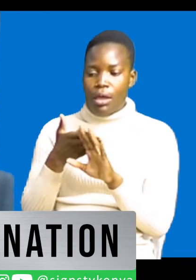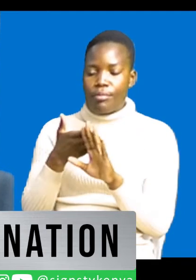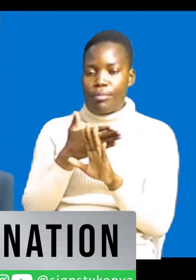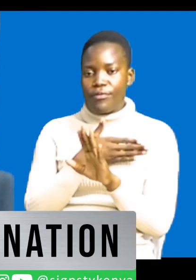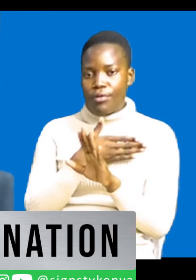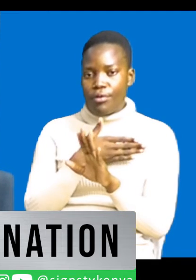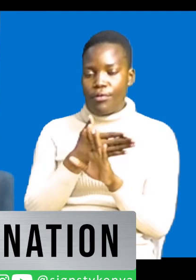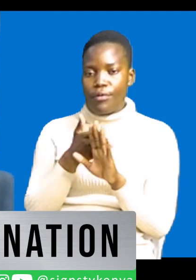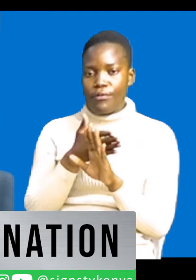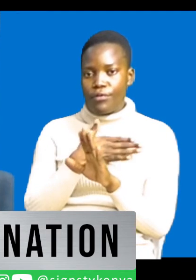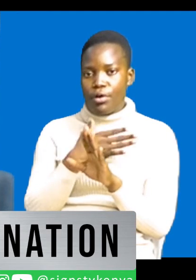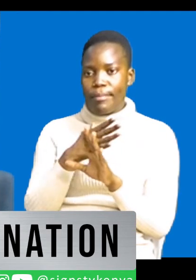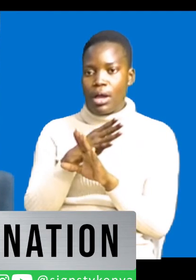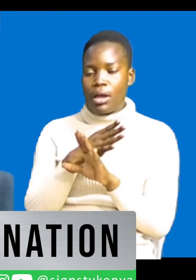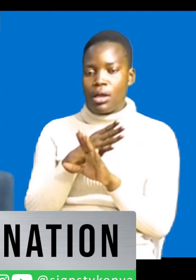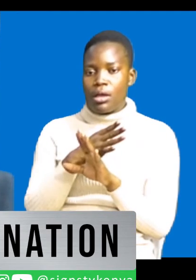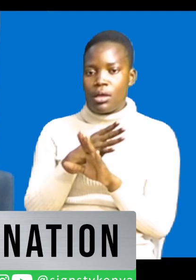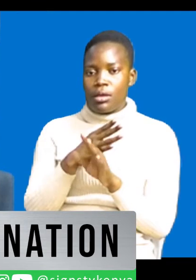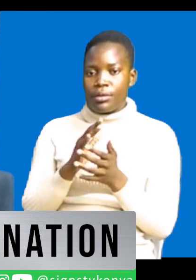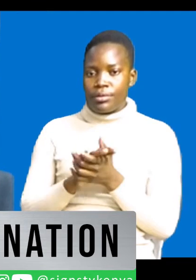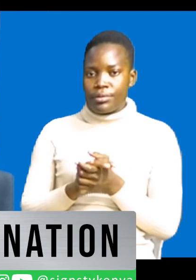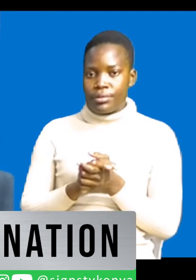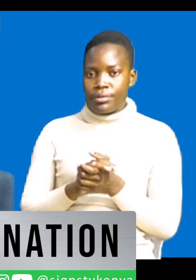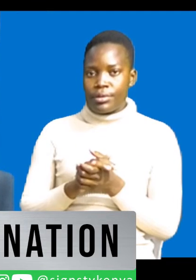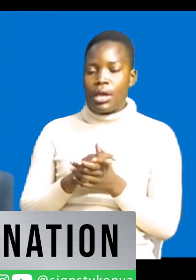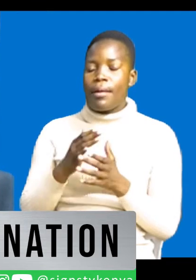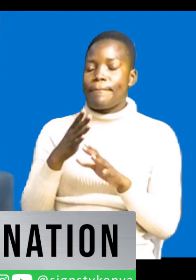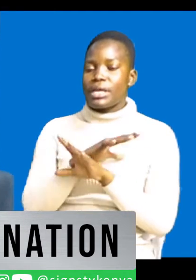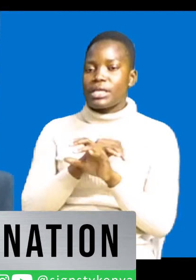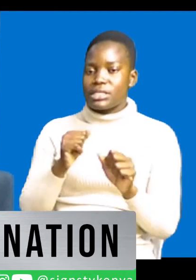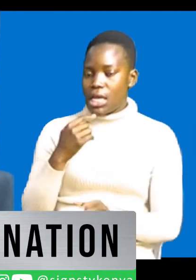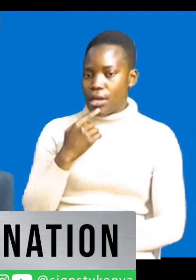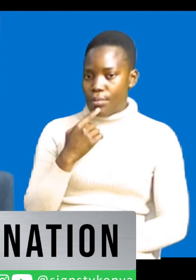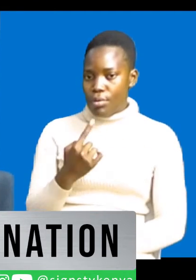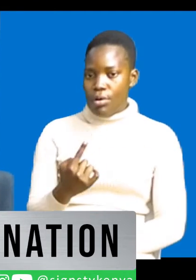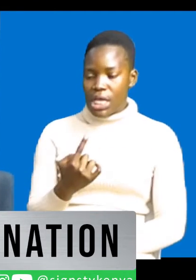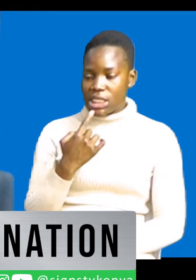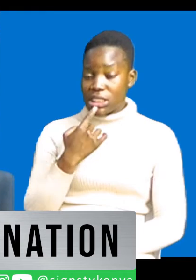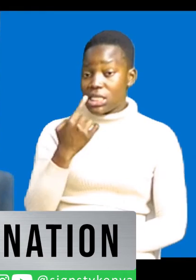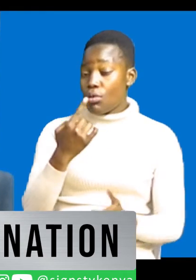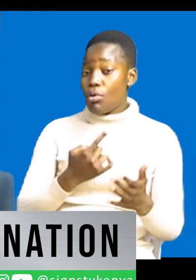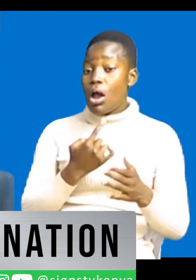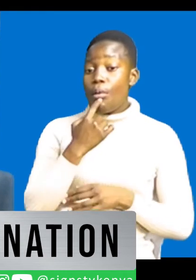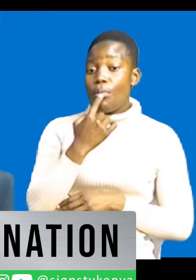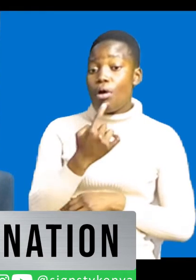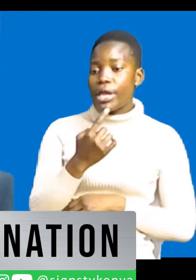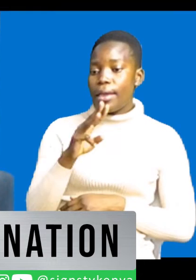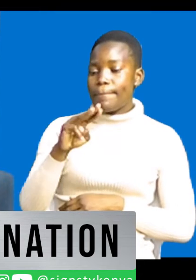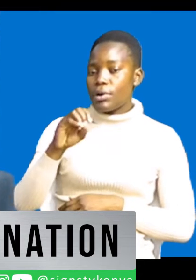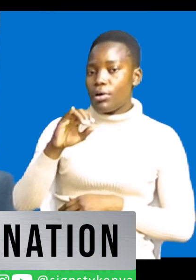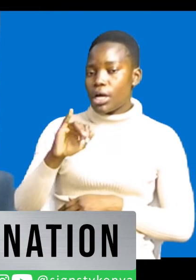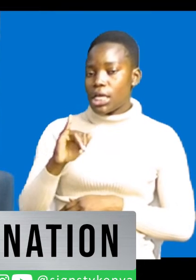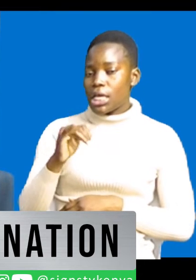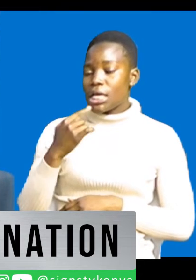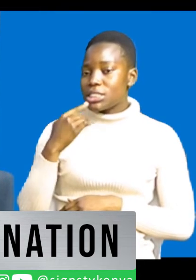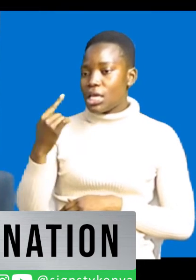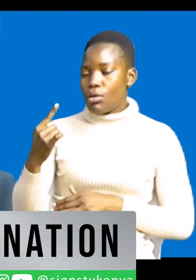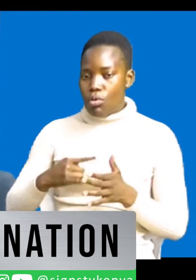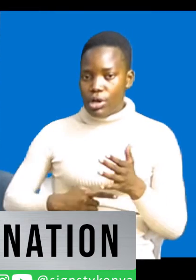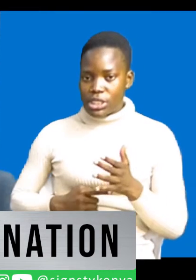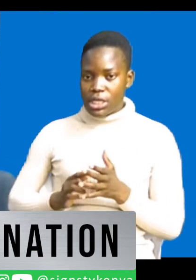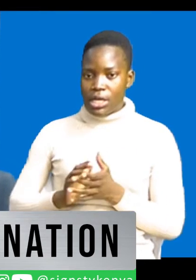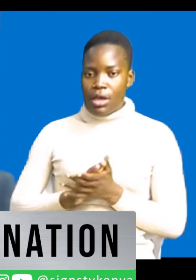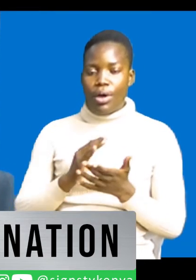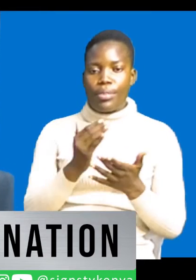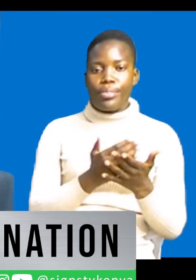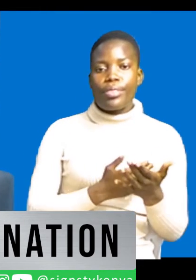alipita Moi. Rais Moi, President Moi alikuwa amemwambia that yeye antolee pesa